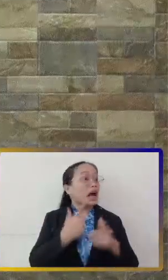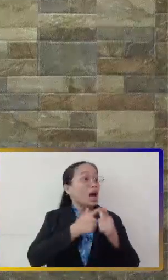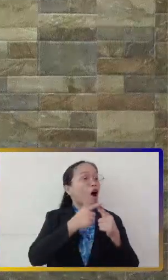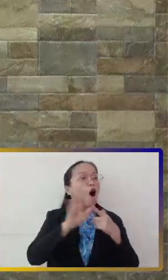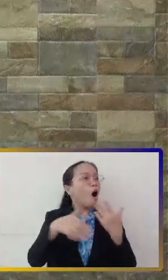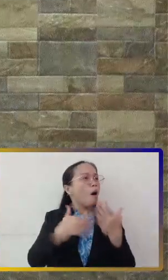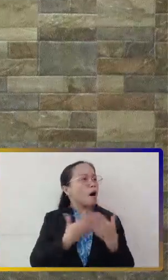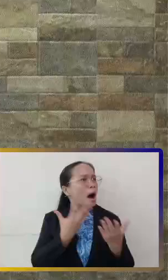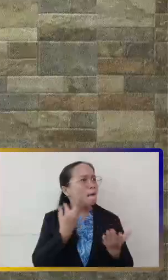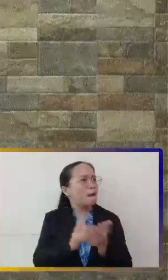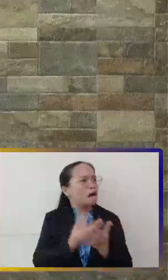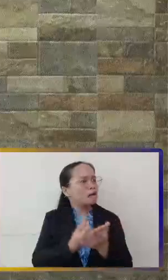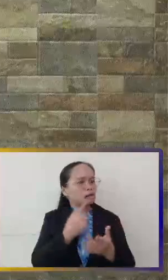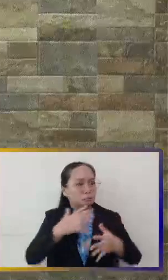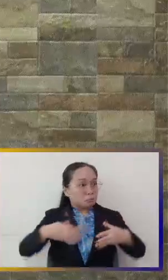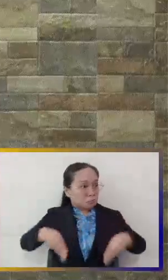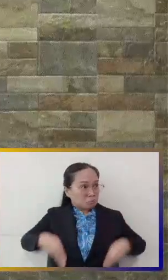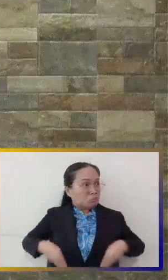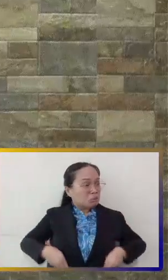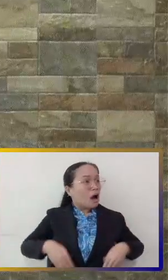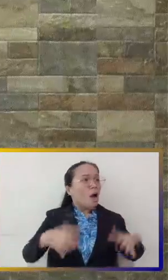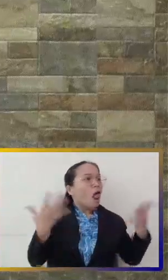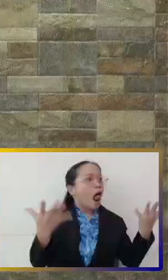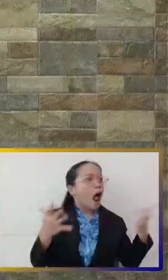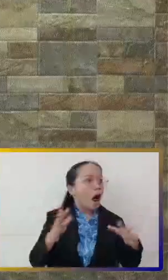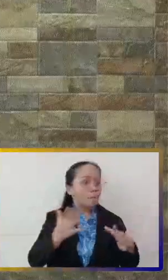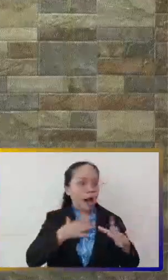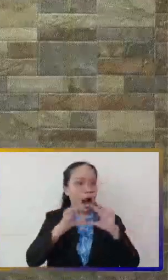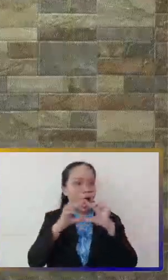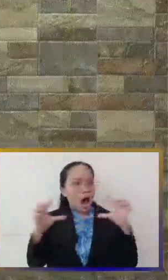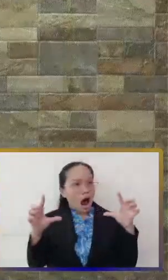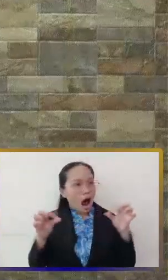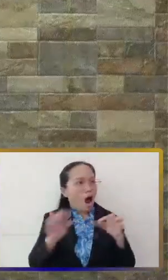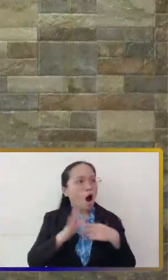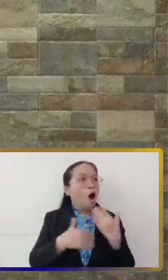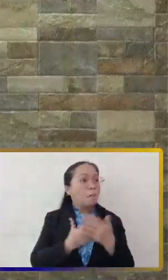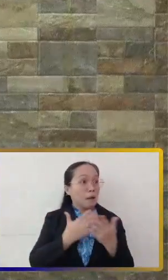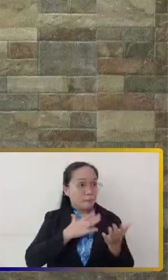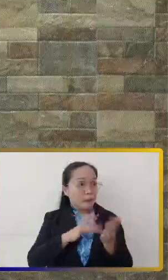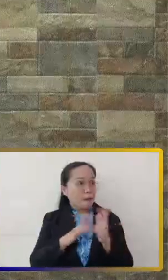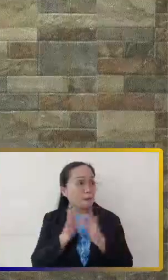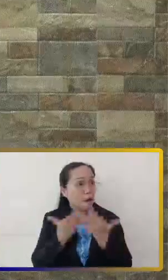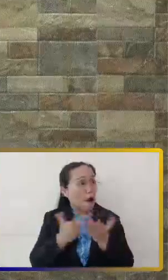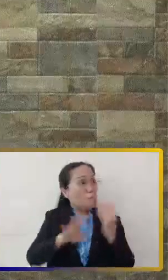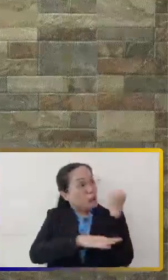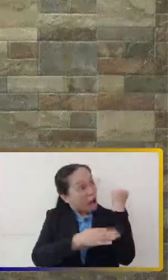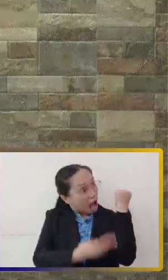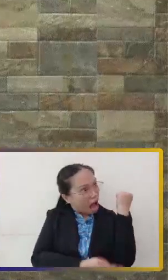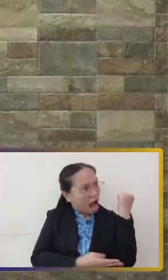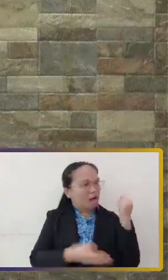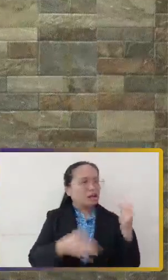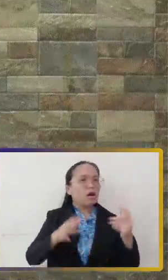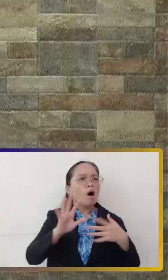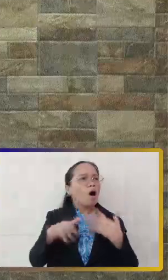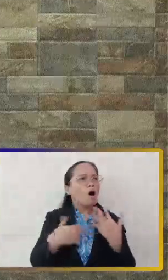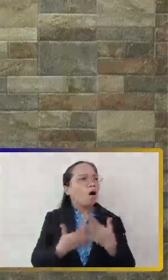Wala talaga akong pera sa bulsa. Nandun yung card ko, nandun yung Bible ko, nandun yung